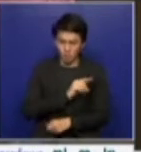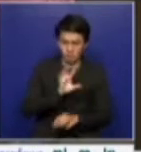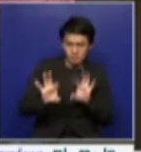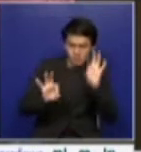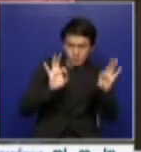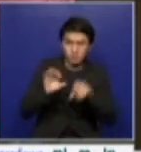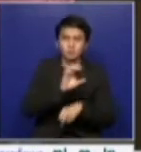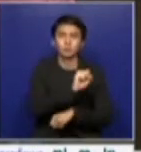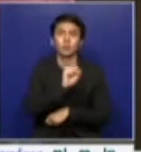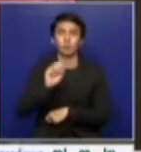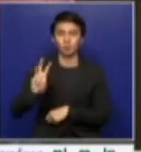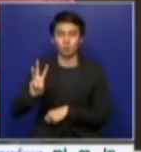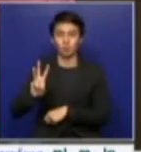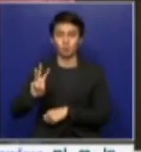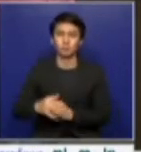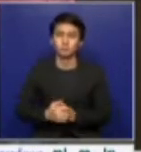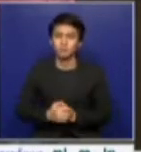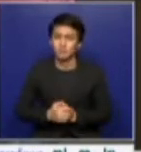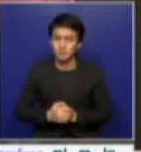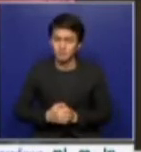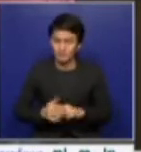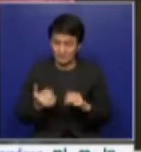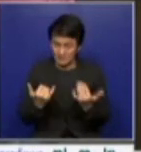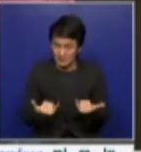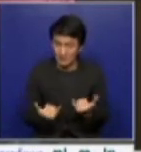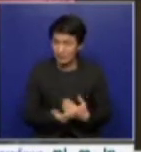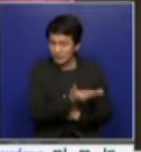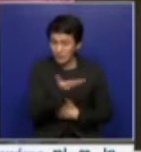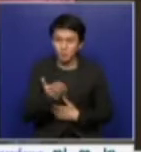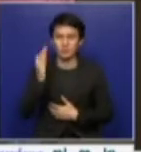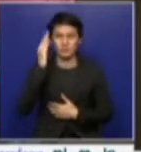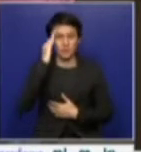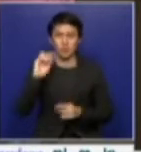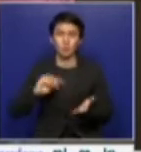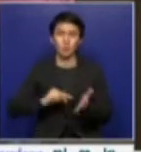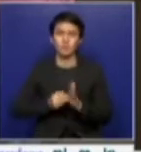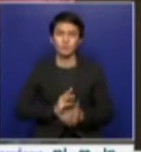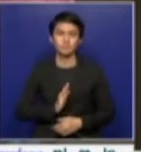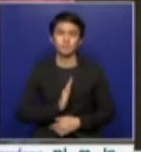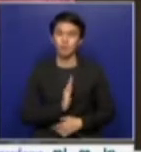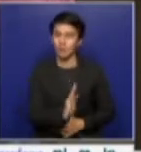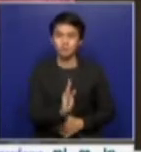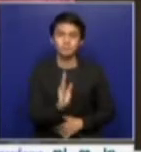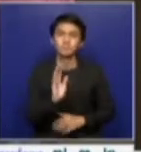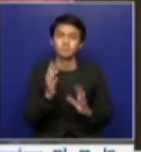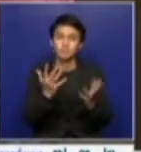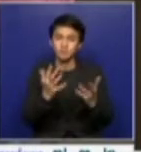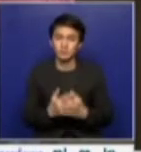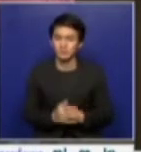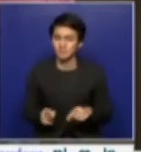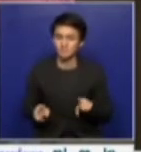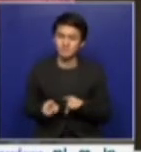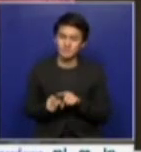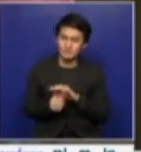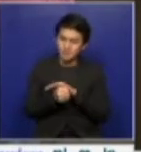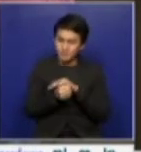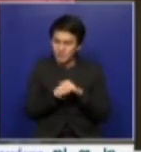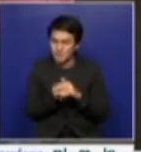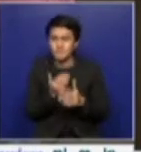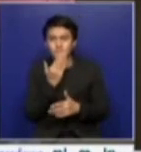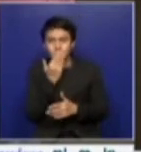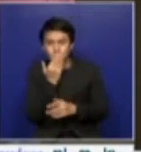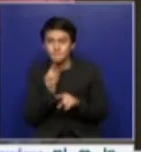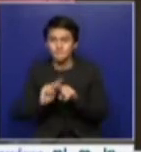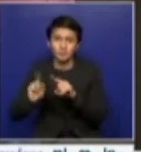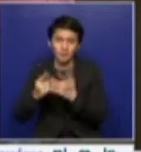เป็นที่ทราบกันดีอยู่ว่าถ้าไม่มีความเป็นกลางแต่อย่างใดมีการปกปิดคำสั่งแต่งตั้งคณะ